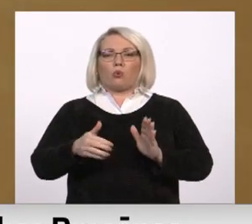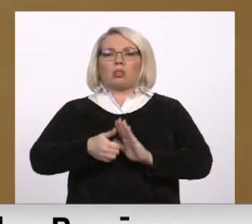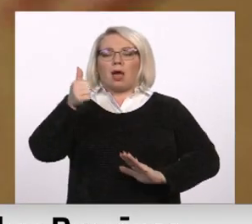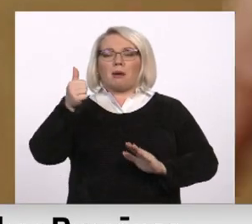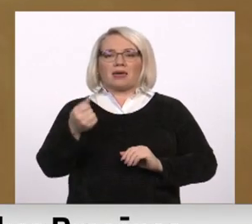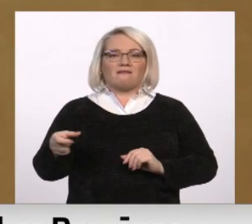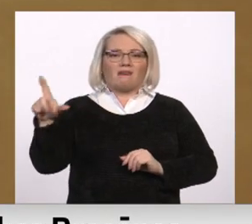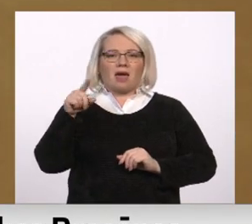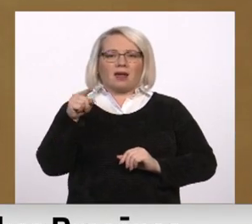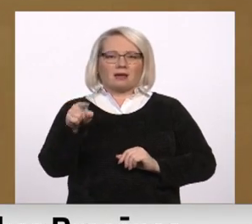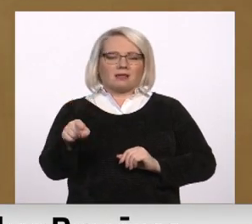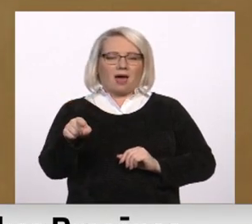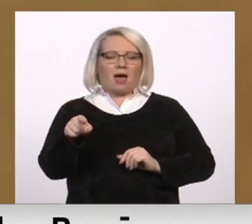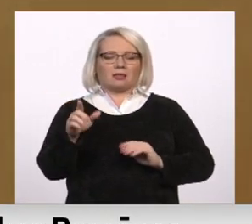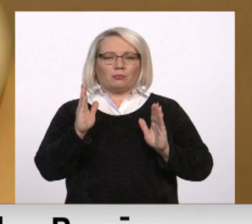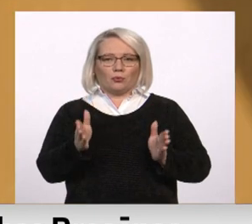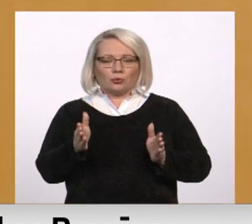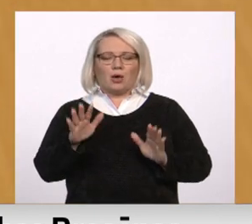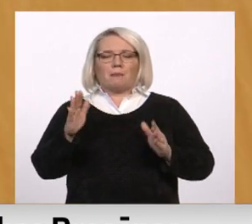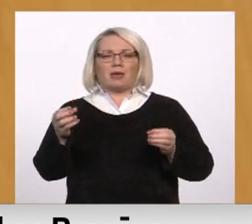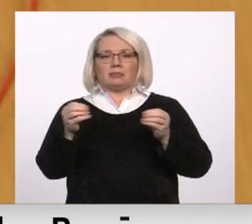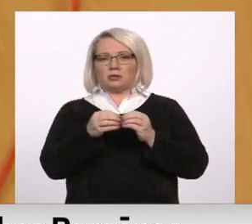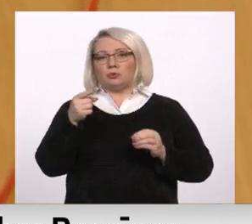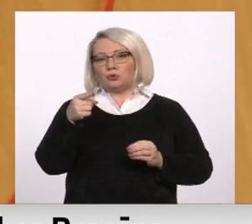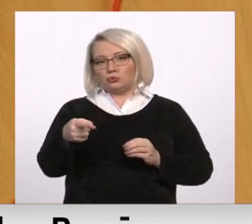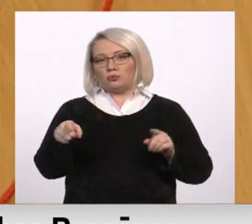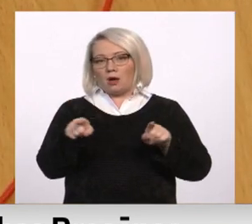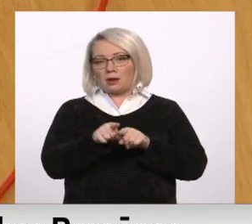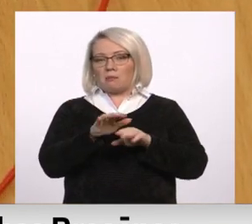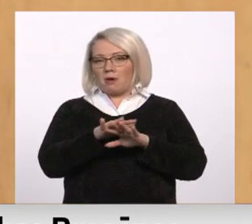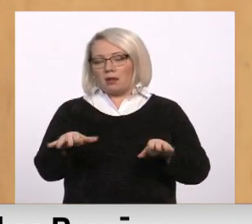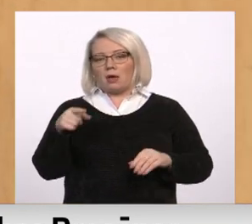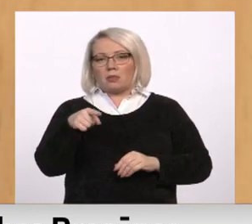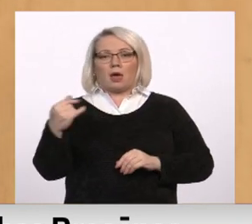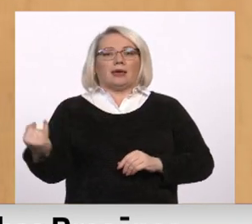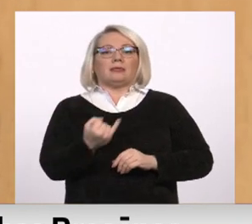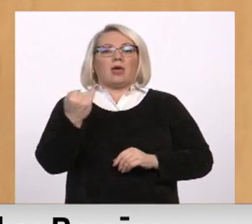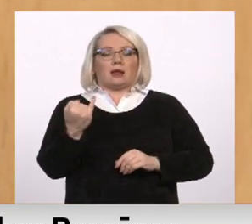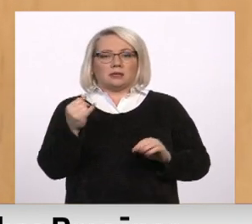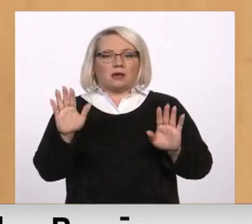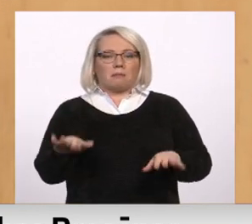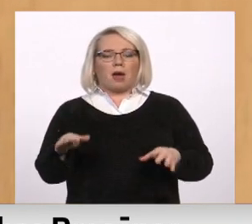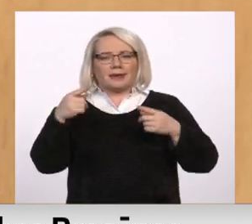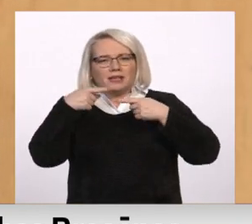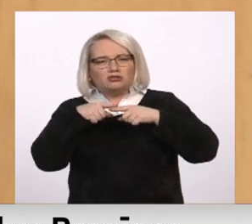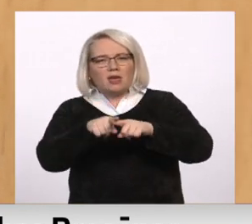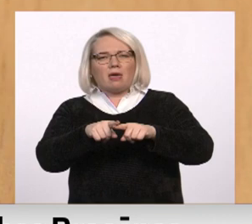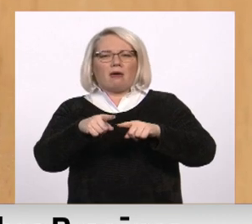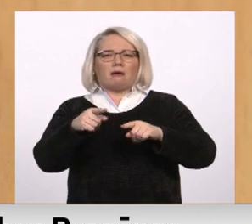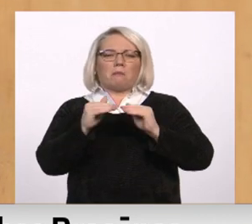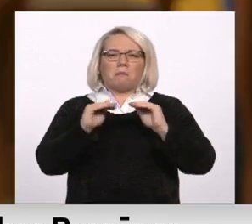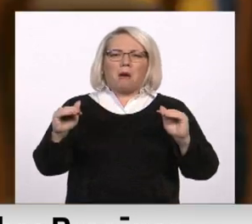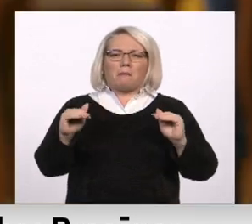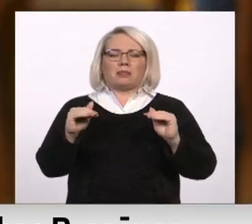vairāk. Bet nu, labi arī tā, ka 10 tūkstoši tomēr bērniem tā interese par inženieru tehnikas